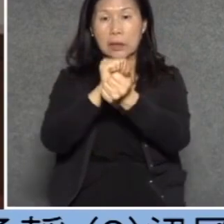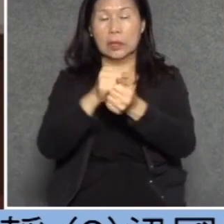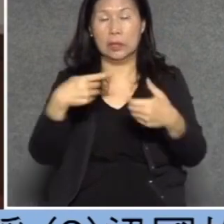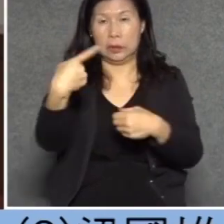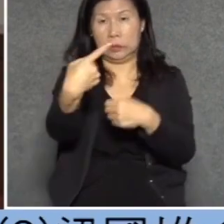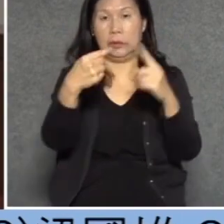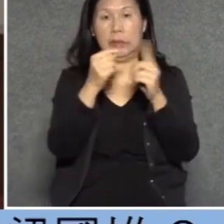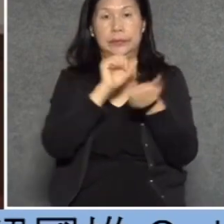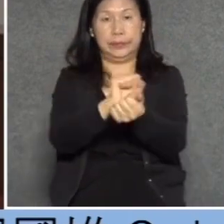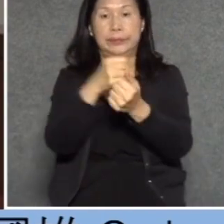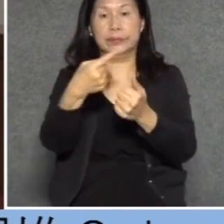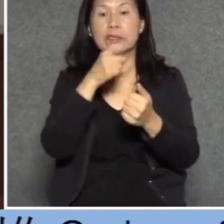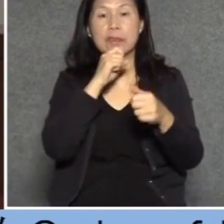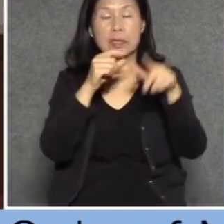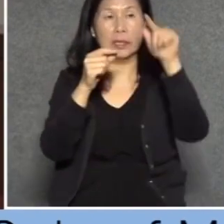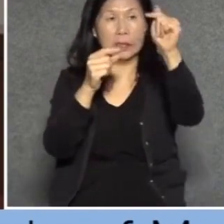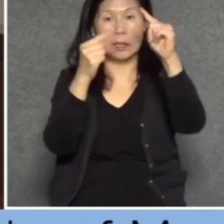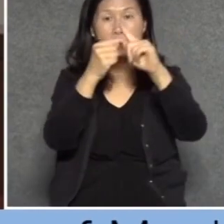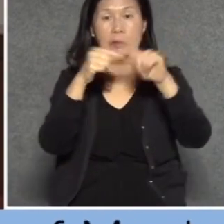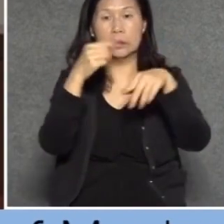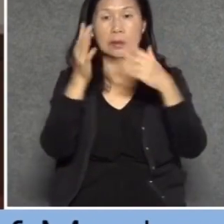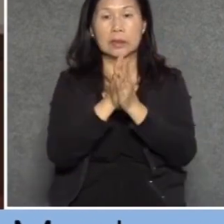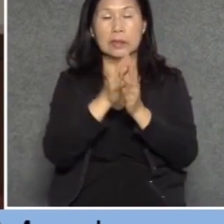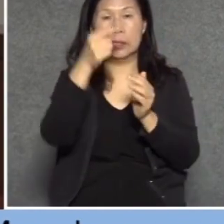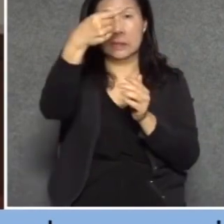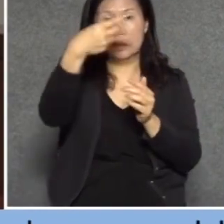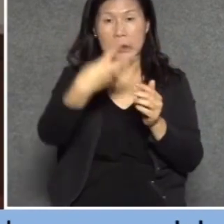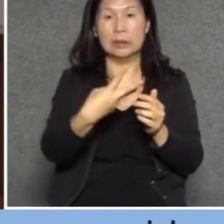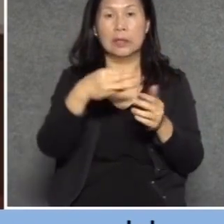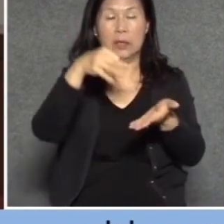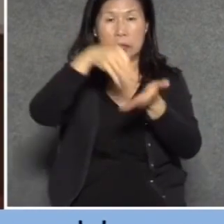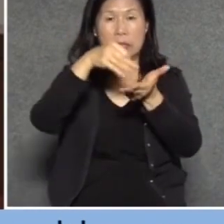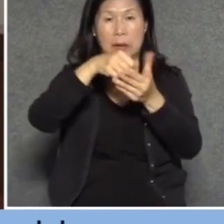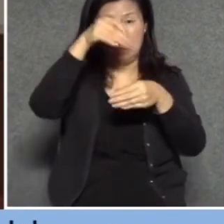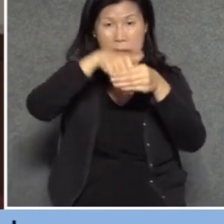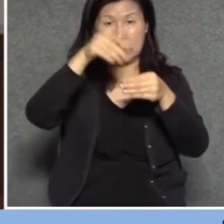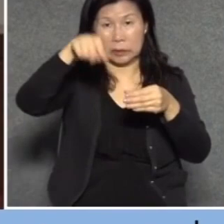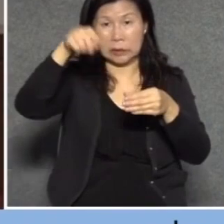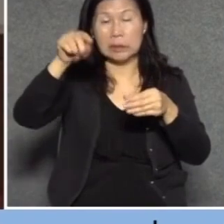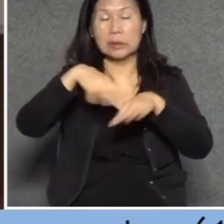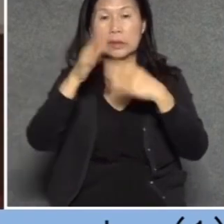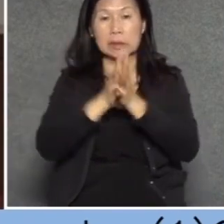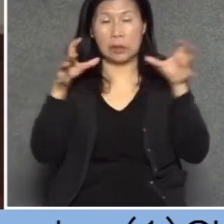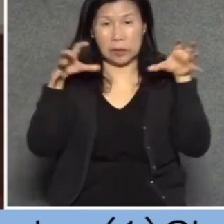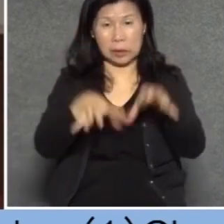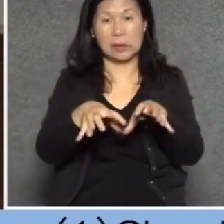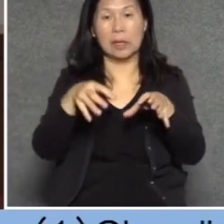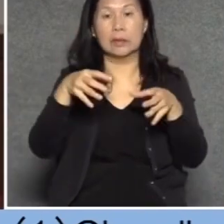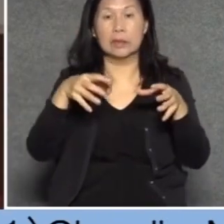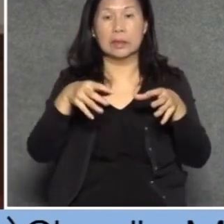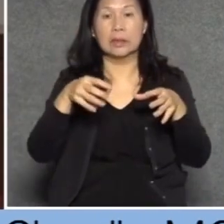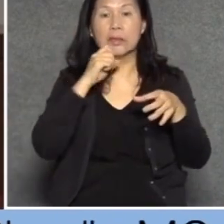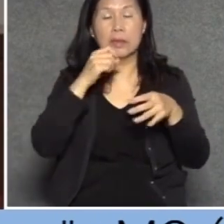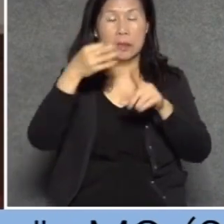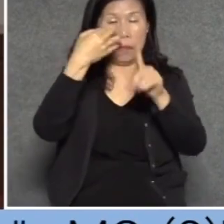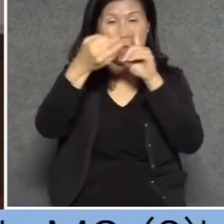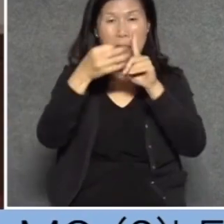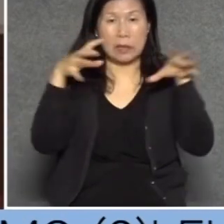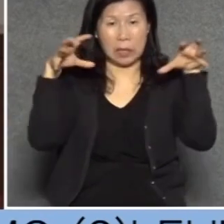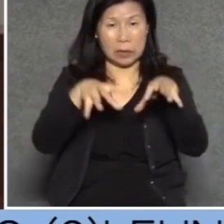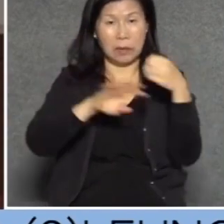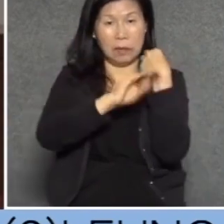告，係嘛？十個人告我三條罪：參加未經批准集會、組織未經批准集會，跟住非法集結，係